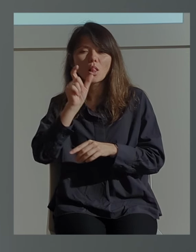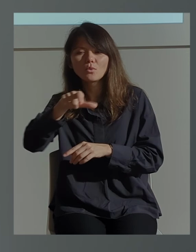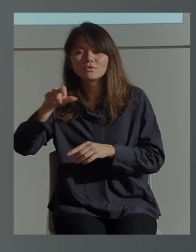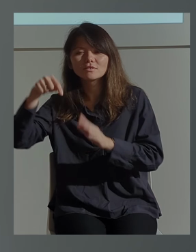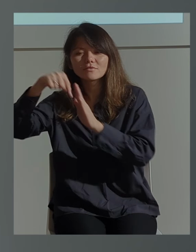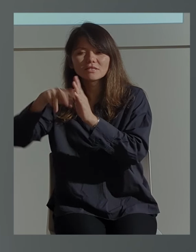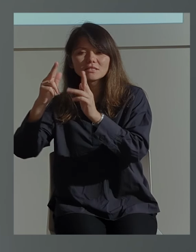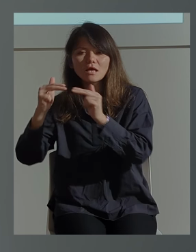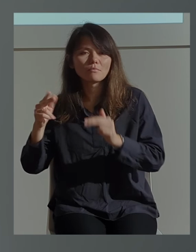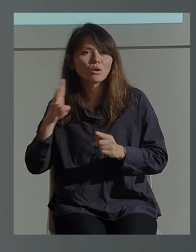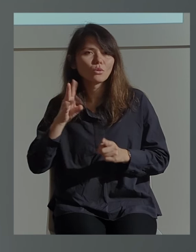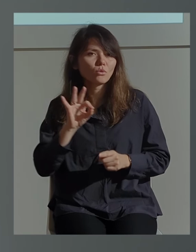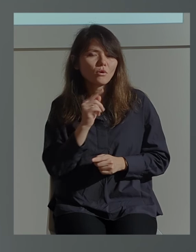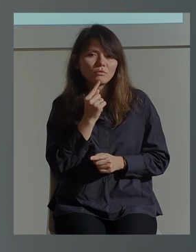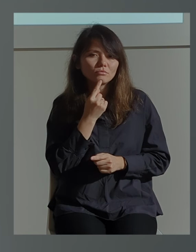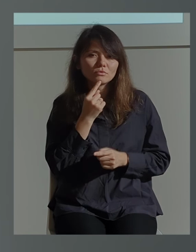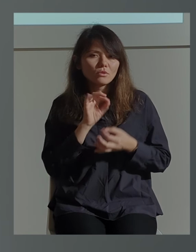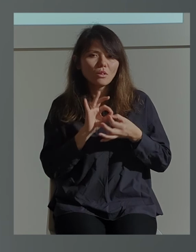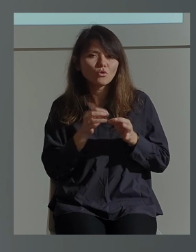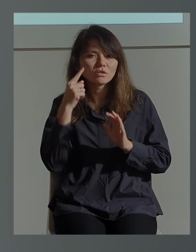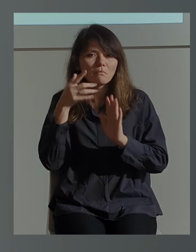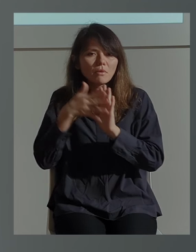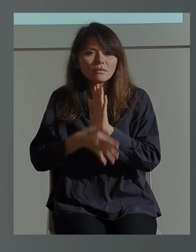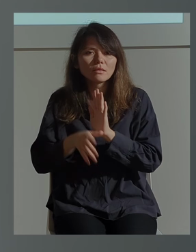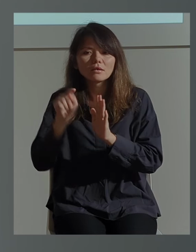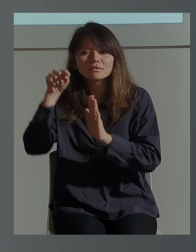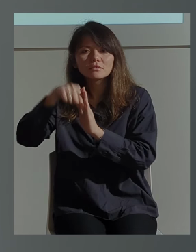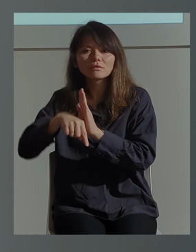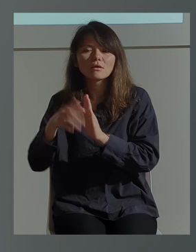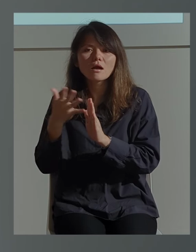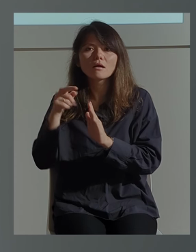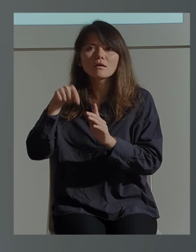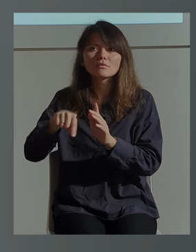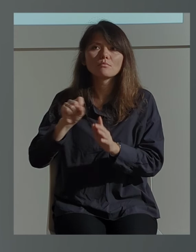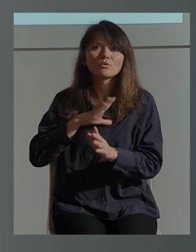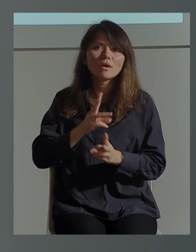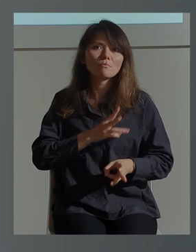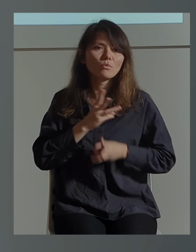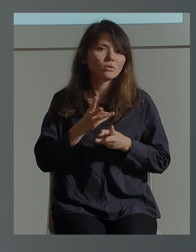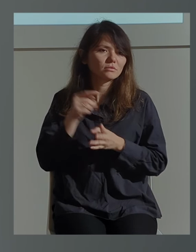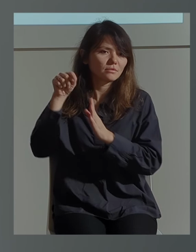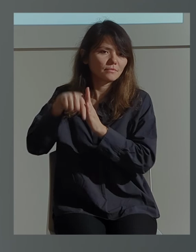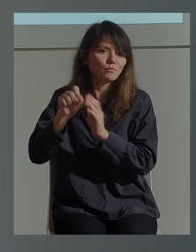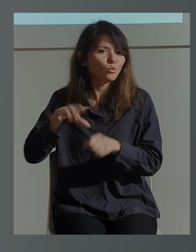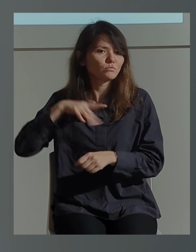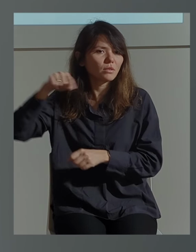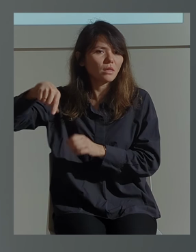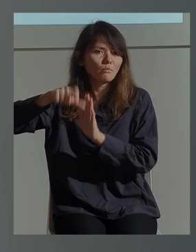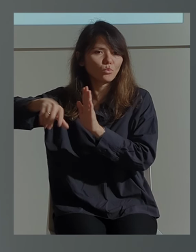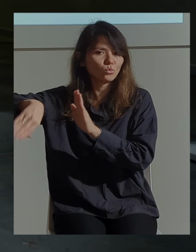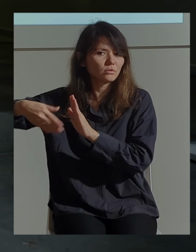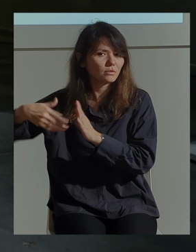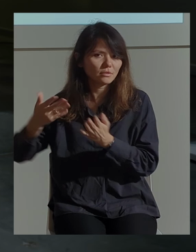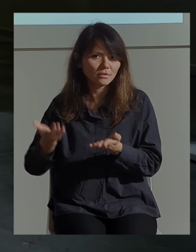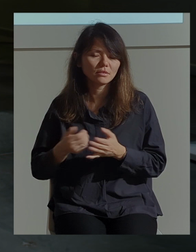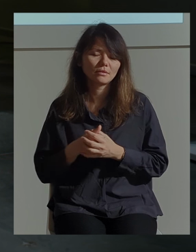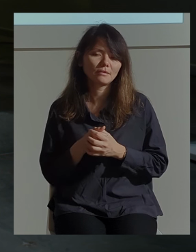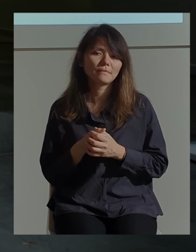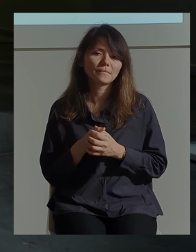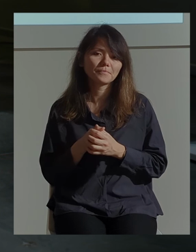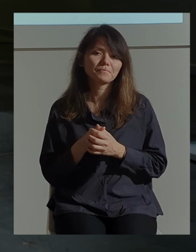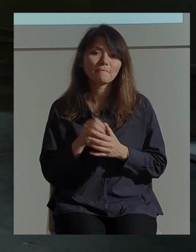сложно понять что их вообще ну какая эмоциональная реакция там может быть может там и людей нет и